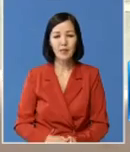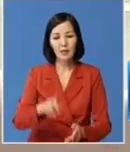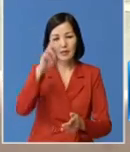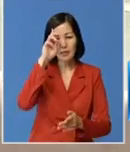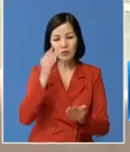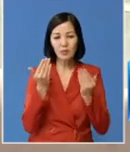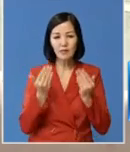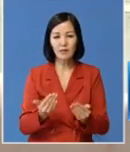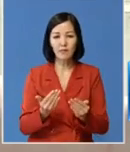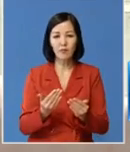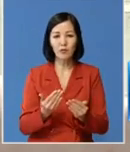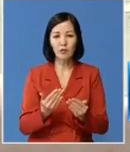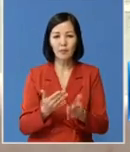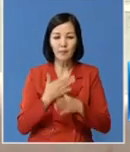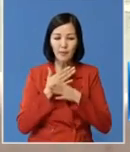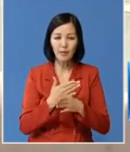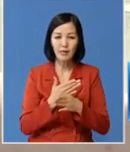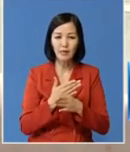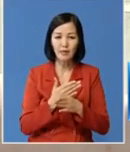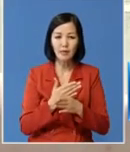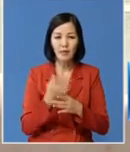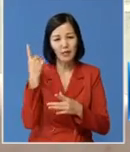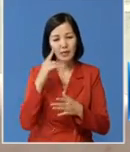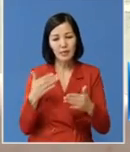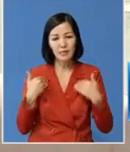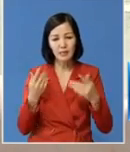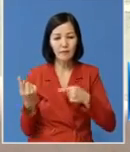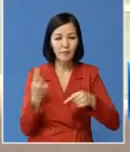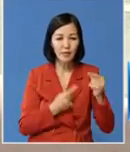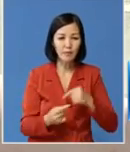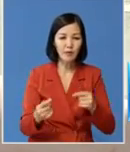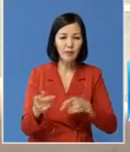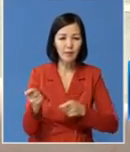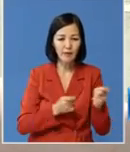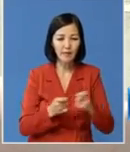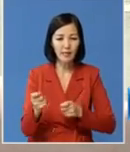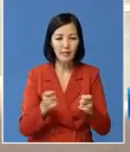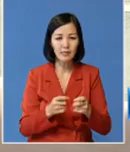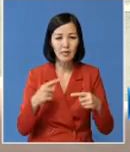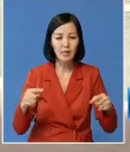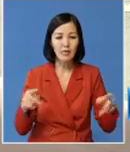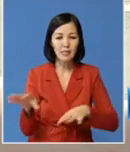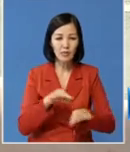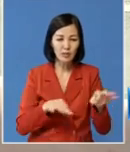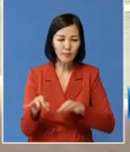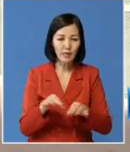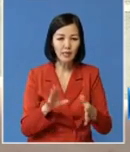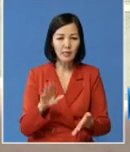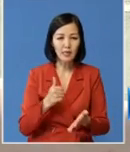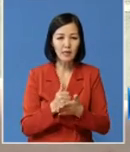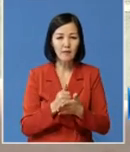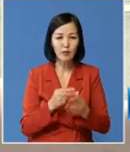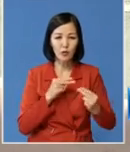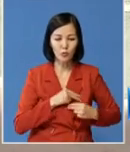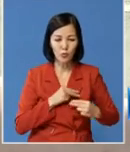Государство сегодня идет навстречу любым благим инициативам предпринимателей. Правительство разрабатывает различные проекты. Главное –